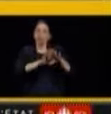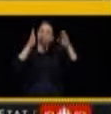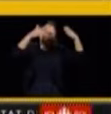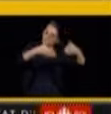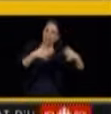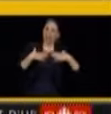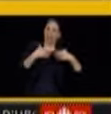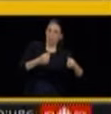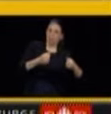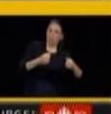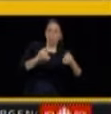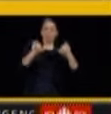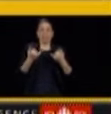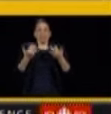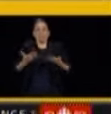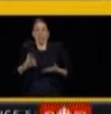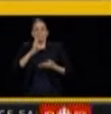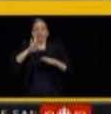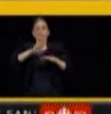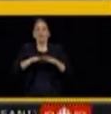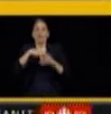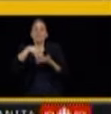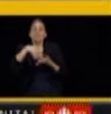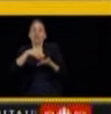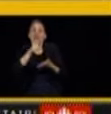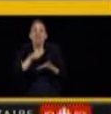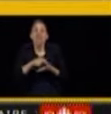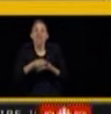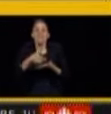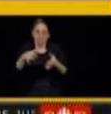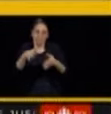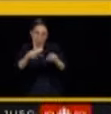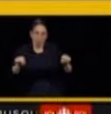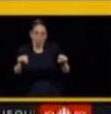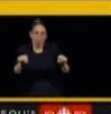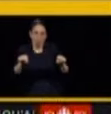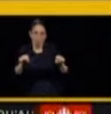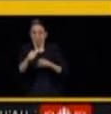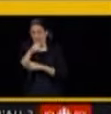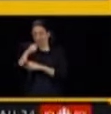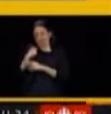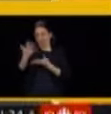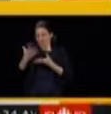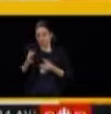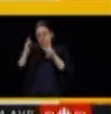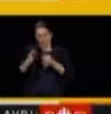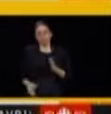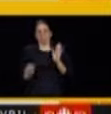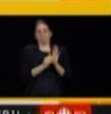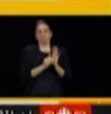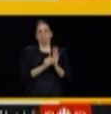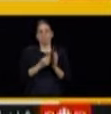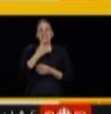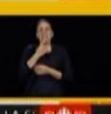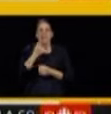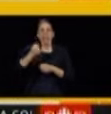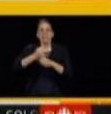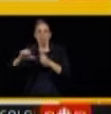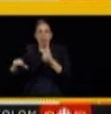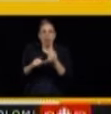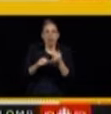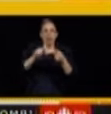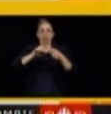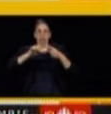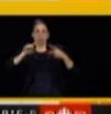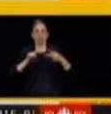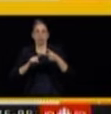c'est l'arrêté là, qu'on a passé hier. Les infirmières auxiliaires, les travailleurs sociaux, les inhalothérapeutes, les